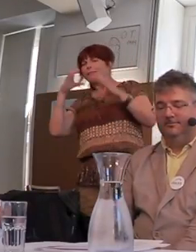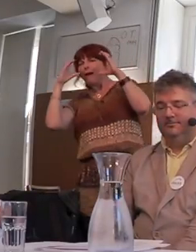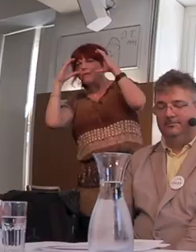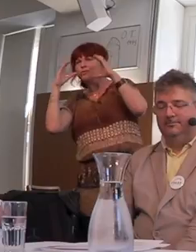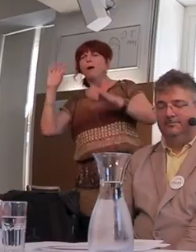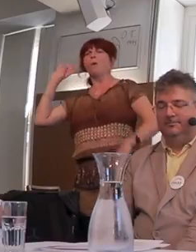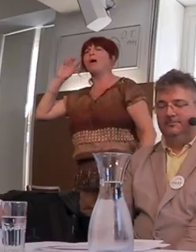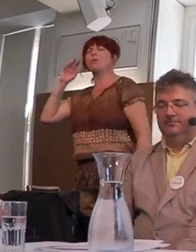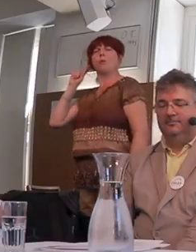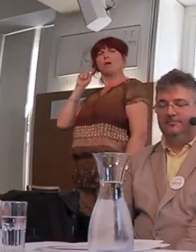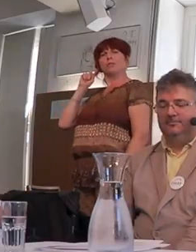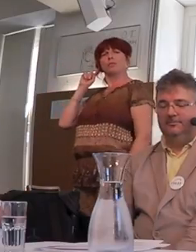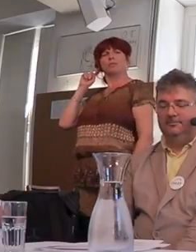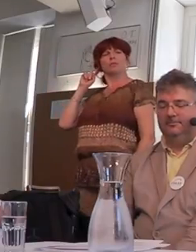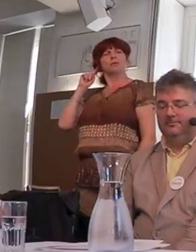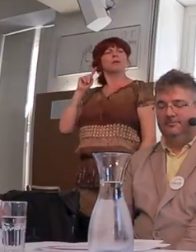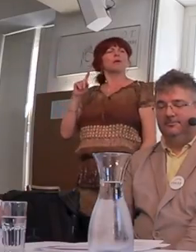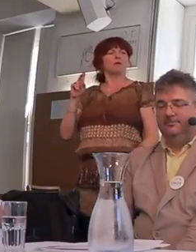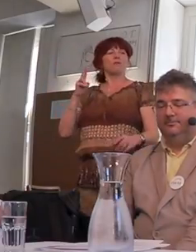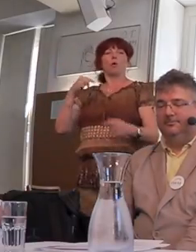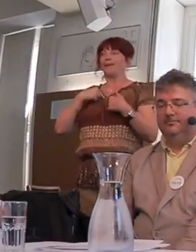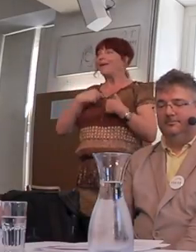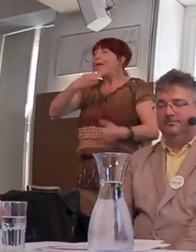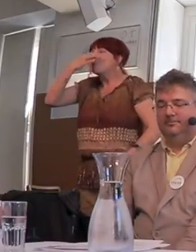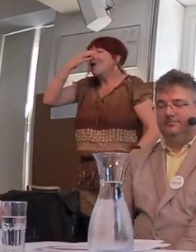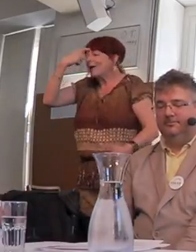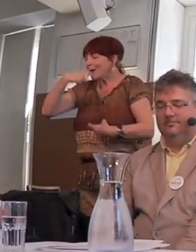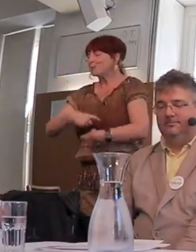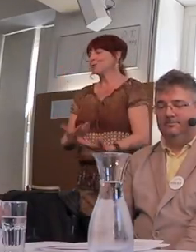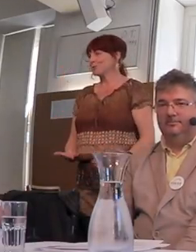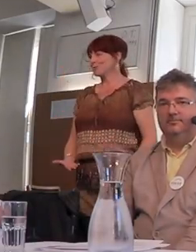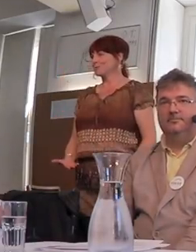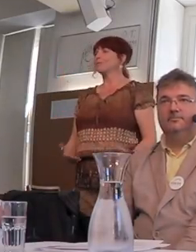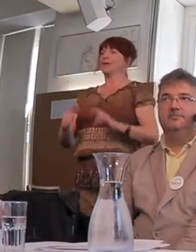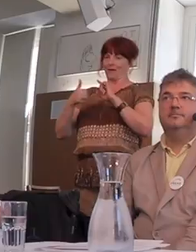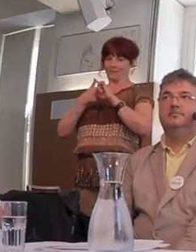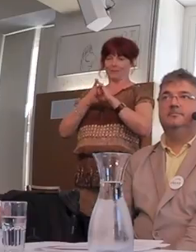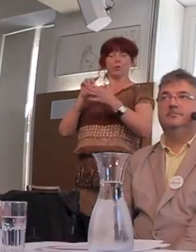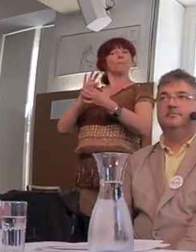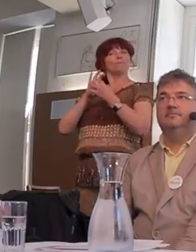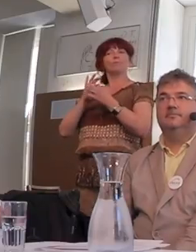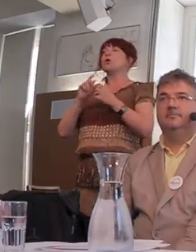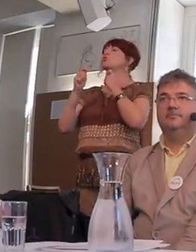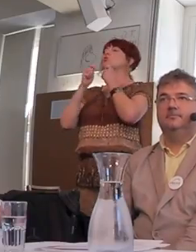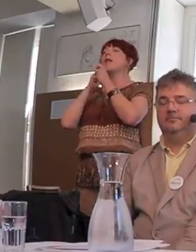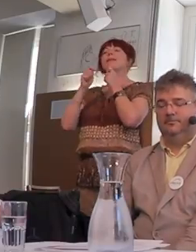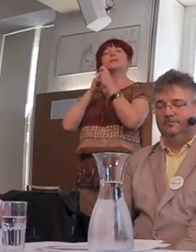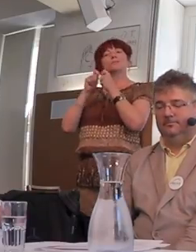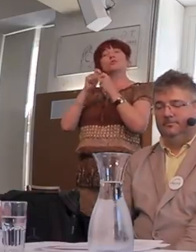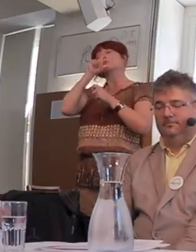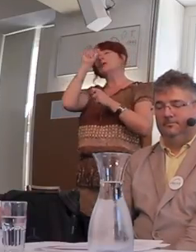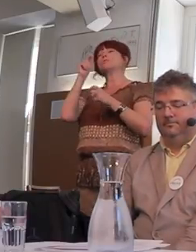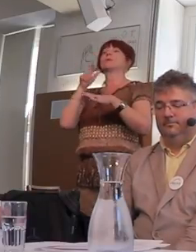anhöre, weil ich einfach ein neugieriger Mensch bin. Ja. Das ist einmal das Erste. Und in Bezug auf Journalismus und Menschen mit